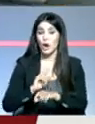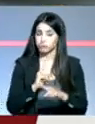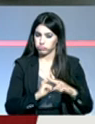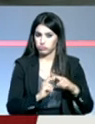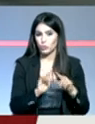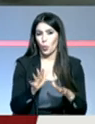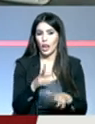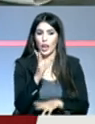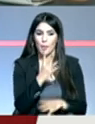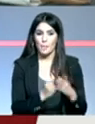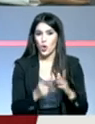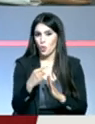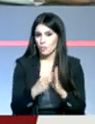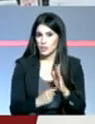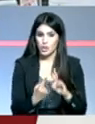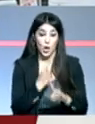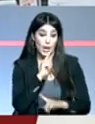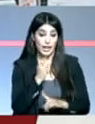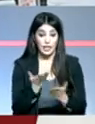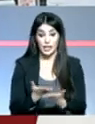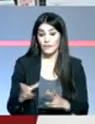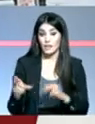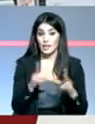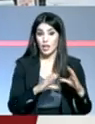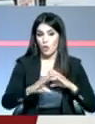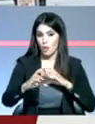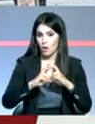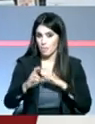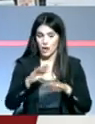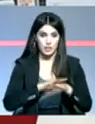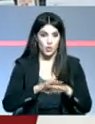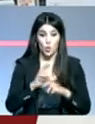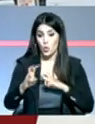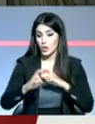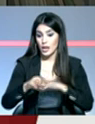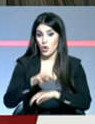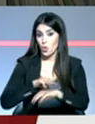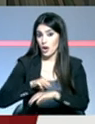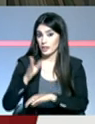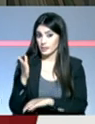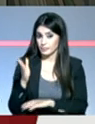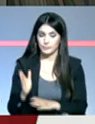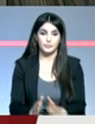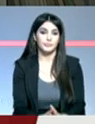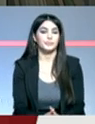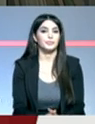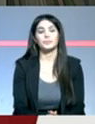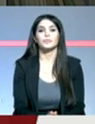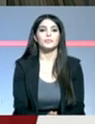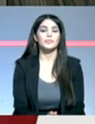رغم بعض النقائص، في إشارة إلى وسائل النقل العمومي والتنقل بين المدن.